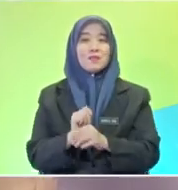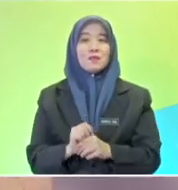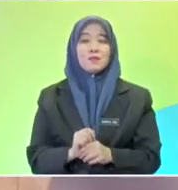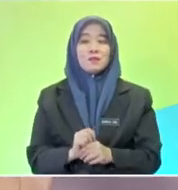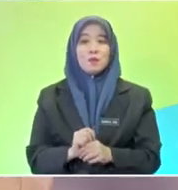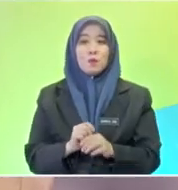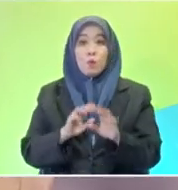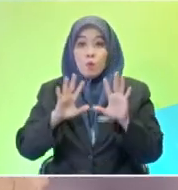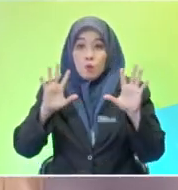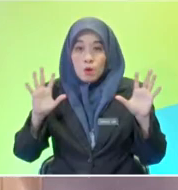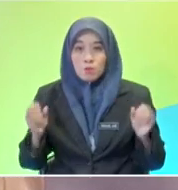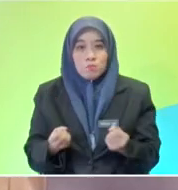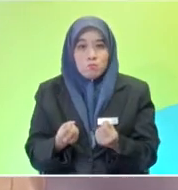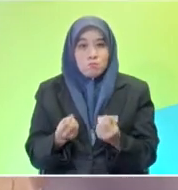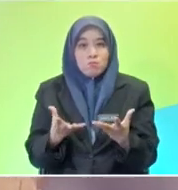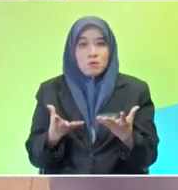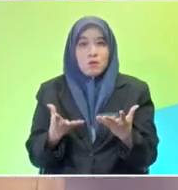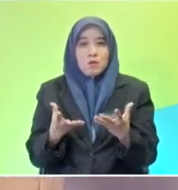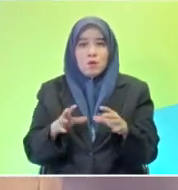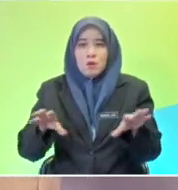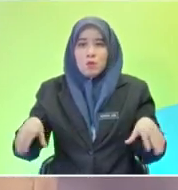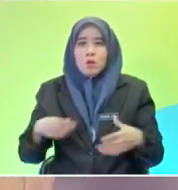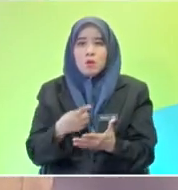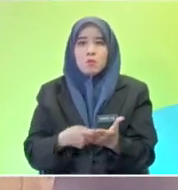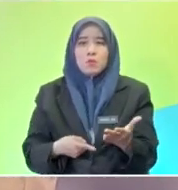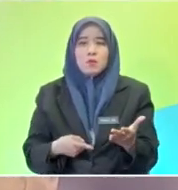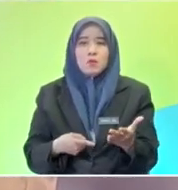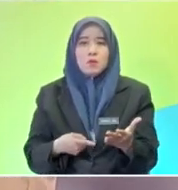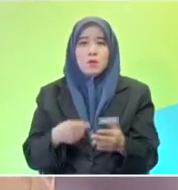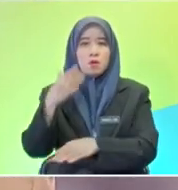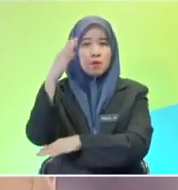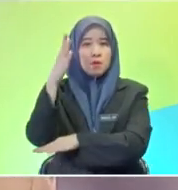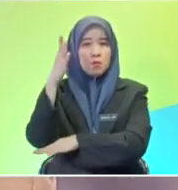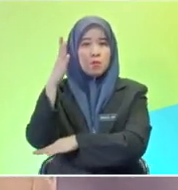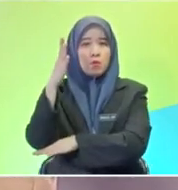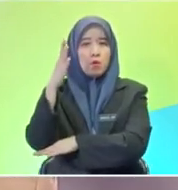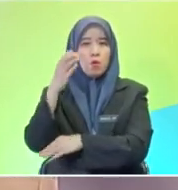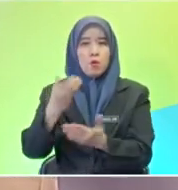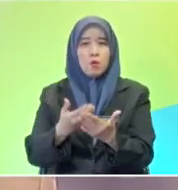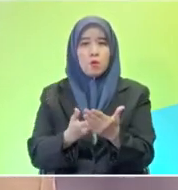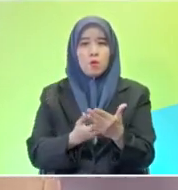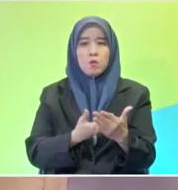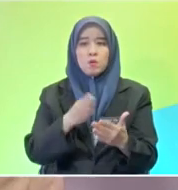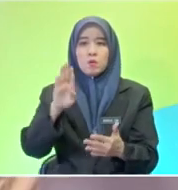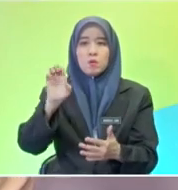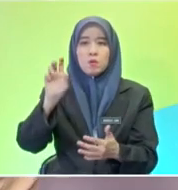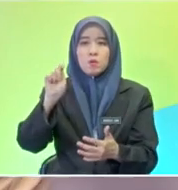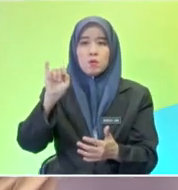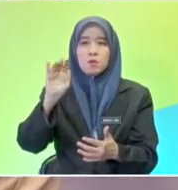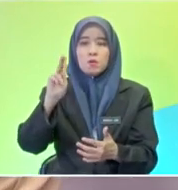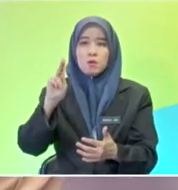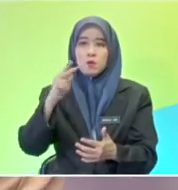Wah, banyak ni. Pokok apa ni? Pokok betik. Tapi macam mana kita nak tanam pokok betik? Cuba Fika tengok. Jenis